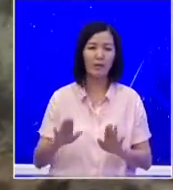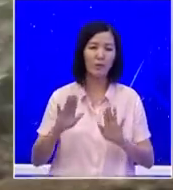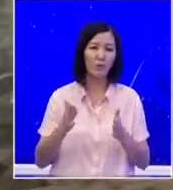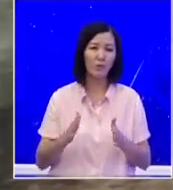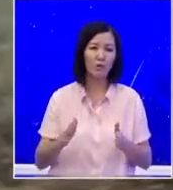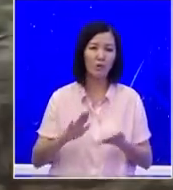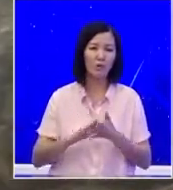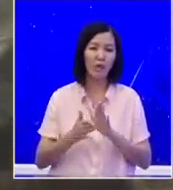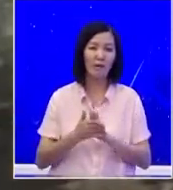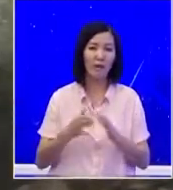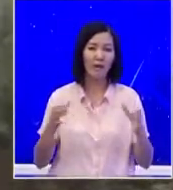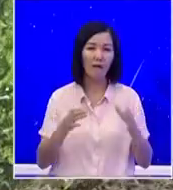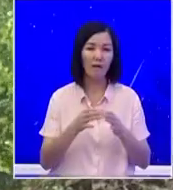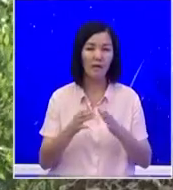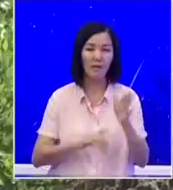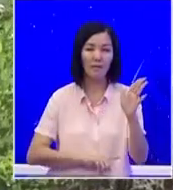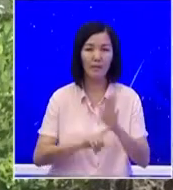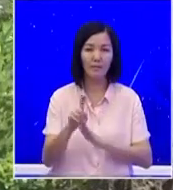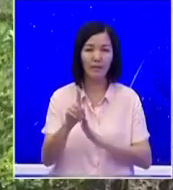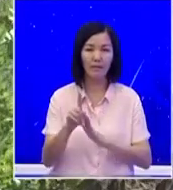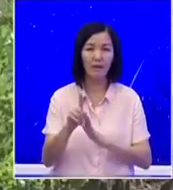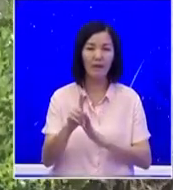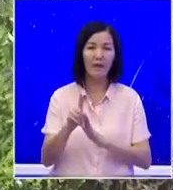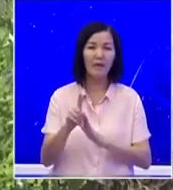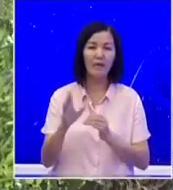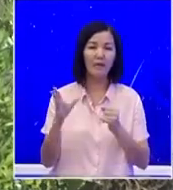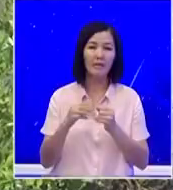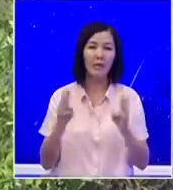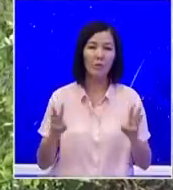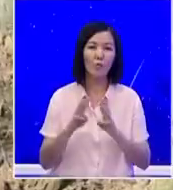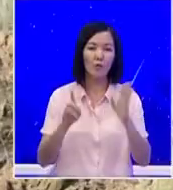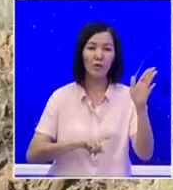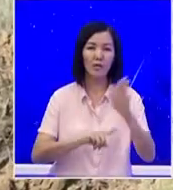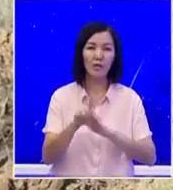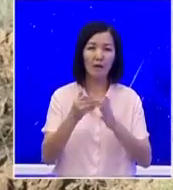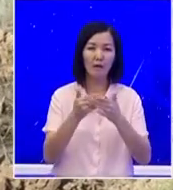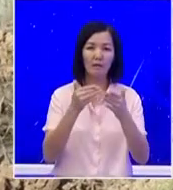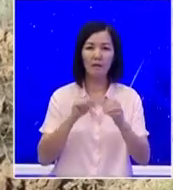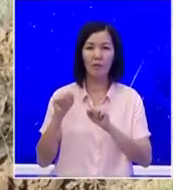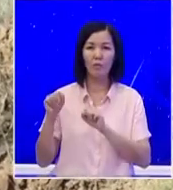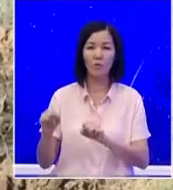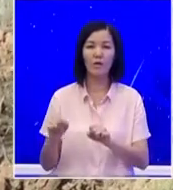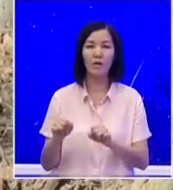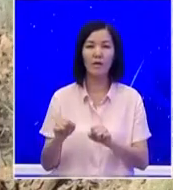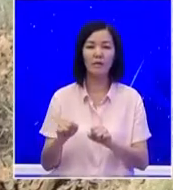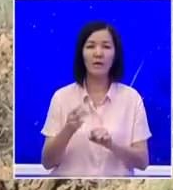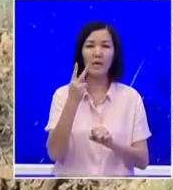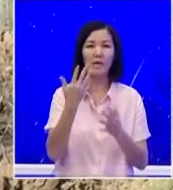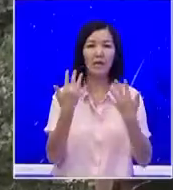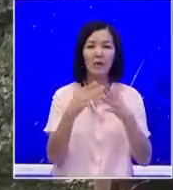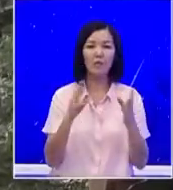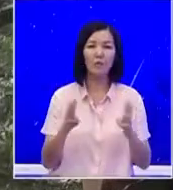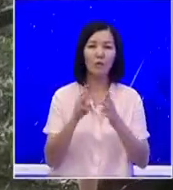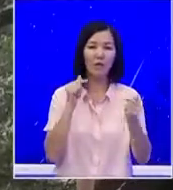қызметкерлері қолға алды. Дала өрттерінің алдын алу мақсатында Қапшағай және оған қарасты Шеңгелді, Заречный ауылдық округтерінде өртке